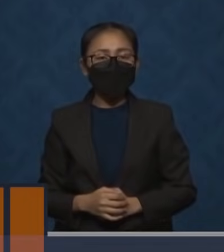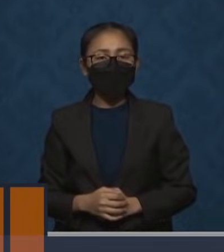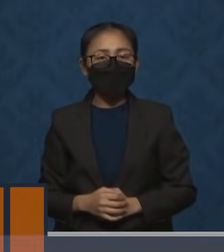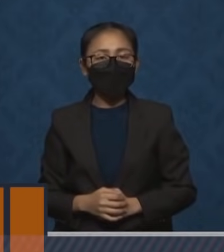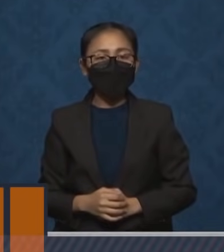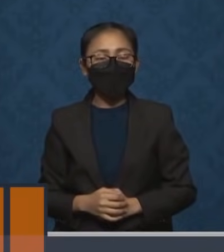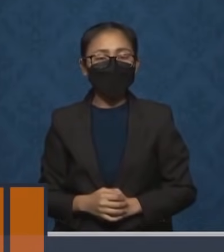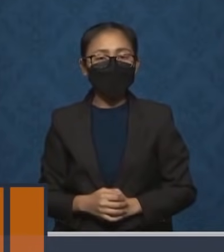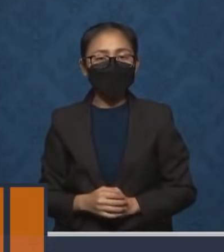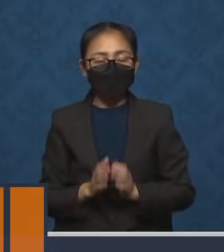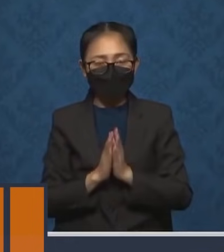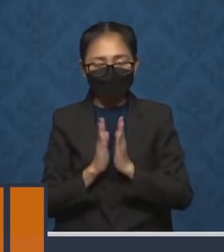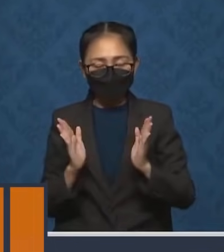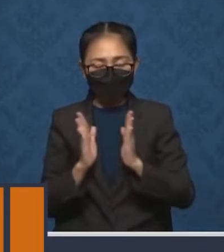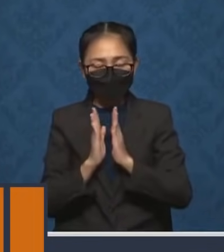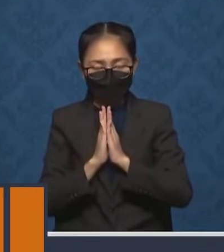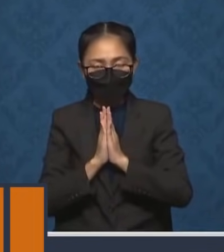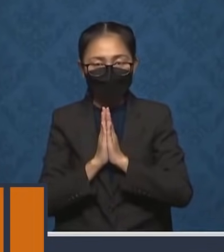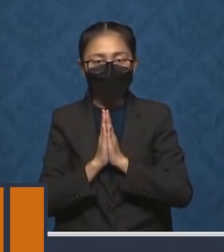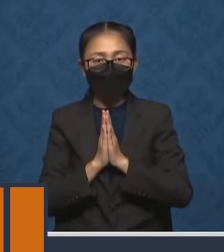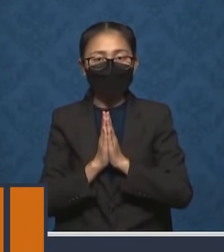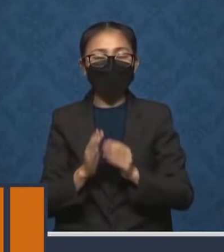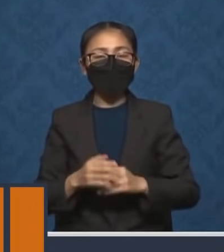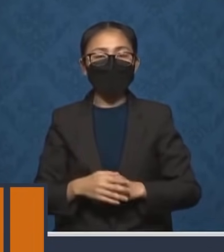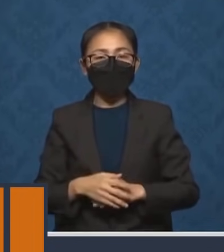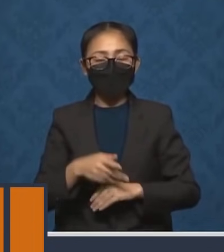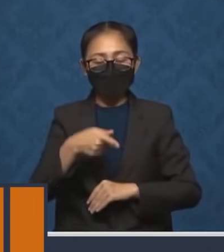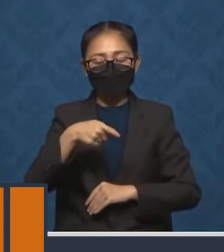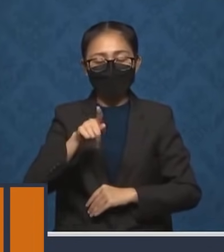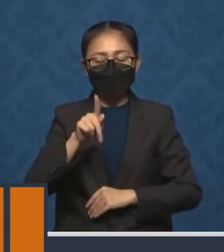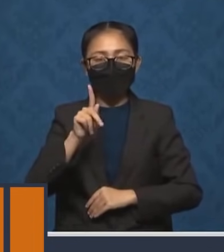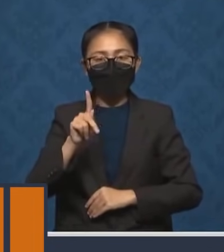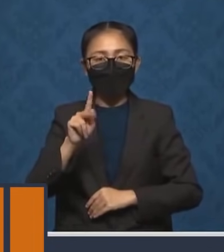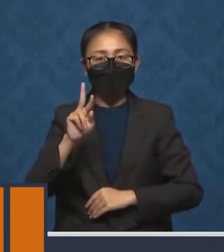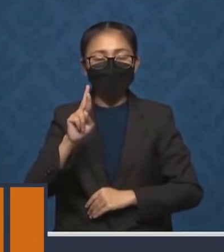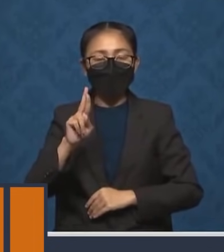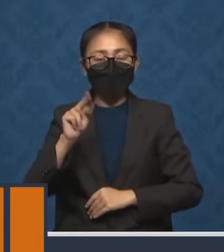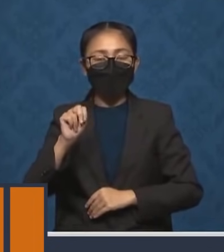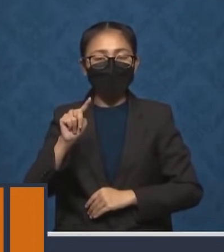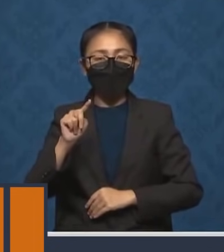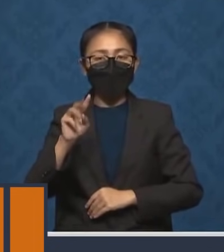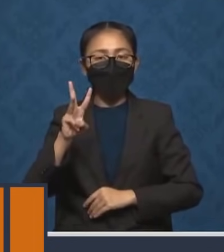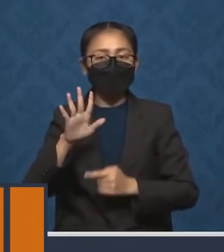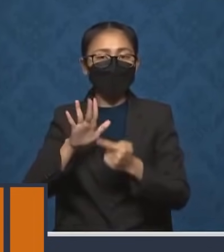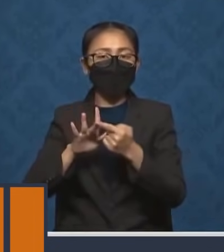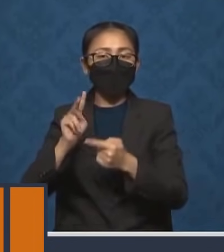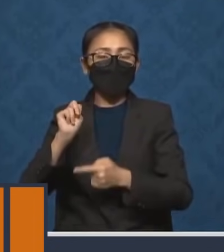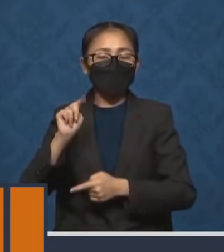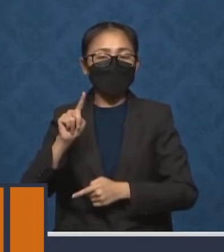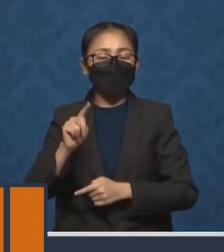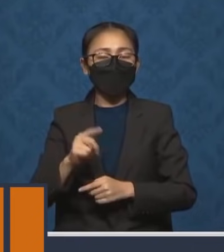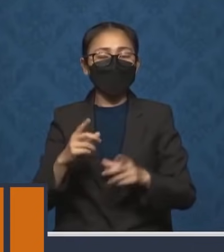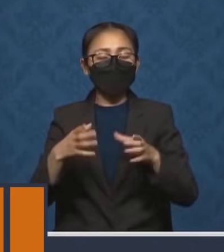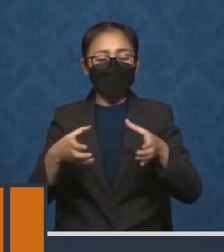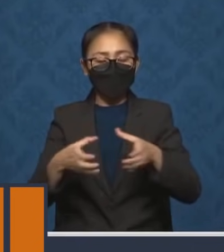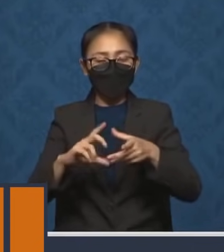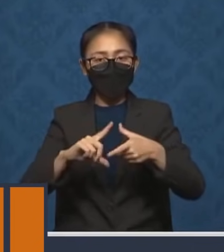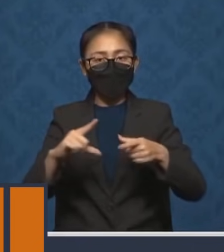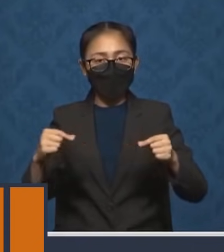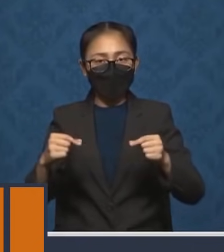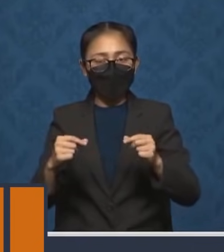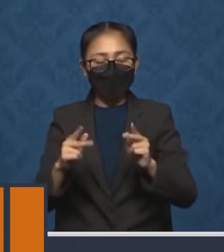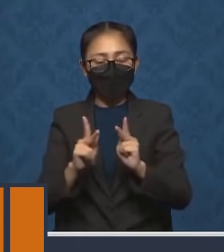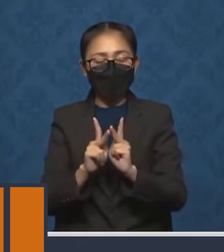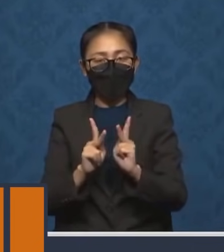ขอบคุณท่านประธานเดี๋ยวเรากับผมปกรณ์อุดมมีขั้นสกุลผู้แทนราษฎรบัญชีรายชื่อพรรคก้าวไกลในฐานะกรรมาธิการ